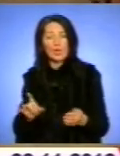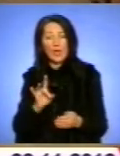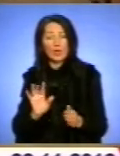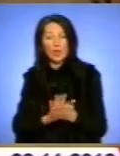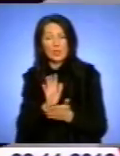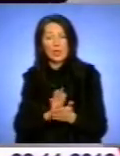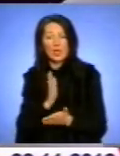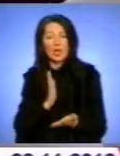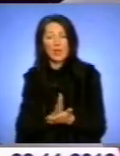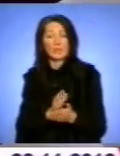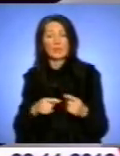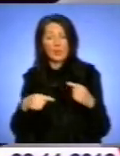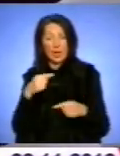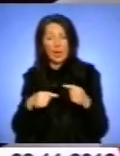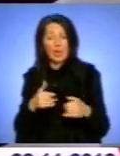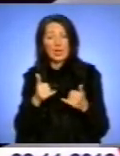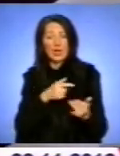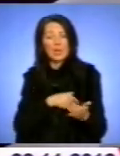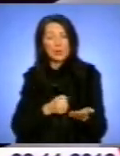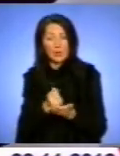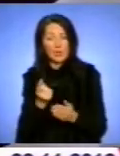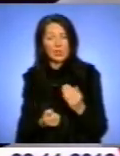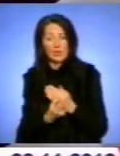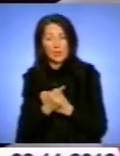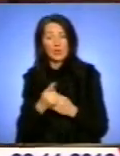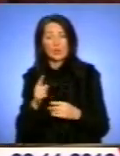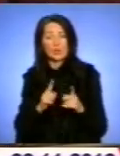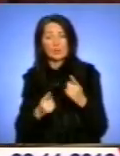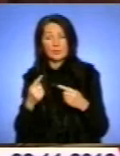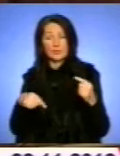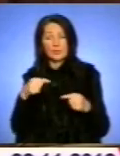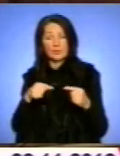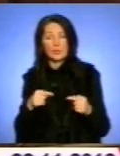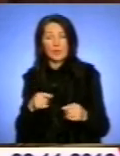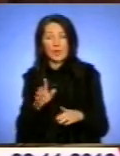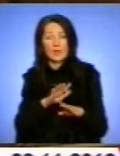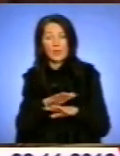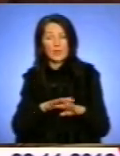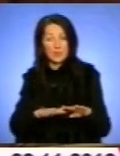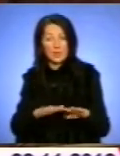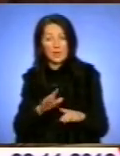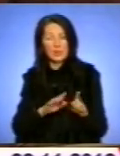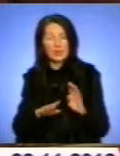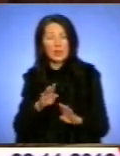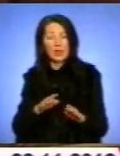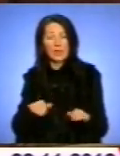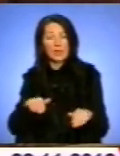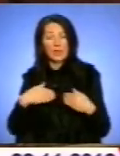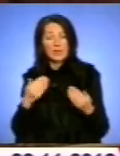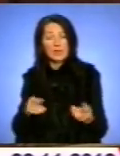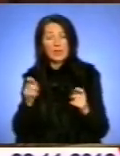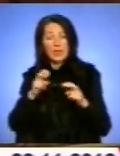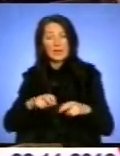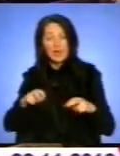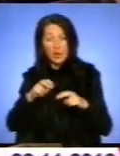каменем спотикання для депутатів і викликало тривалу дискусію в сесійній залі. Врешті-решт його винесли на розгляд